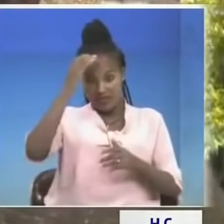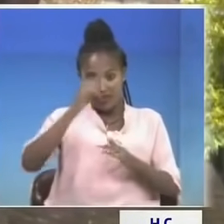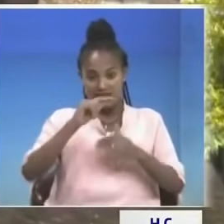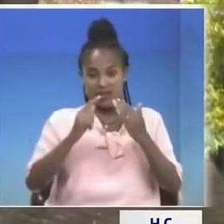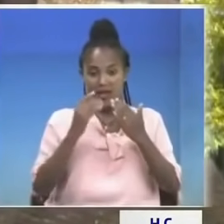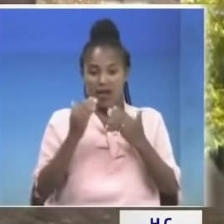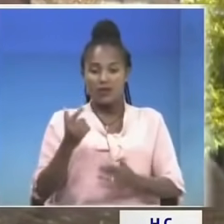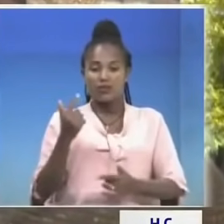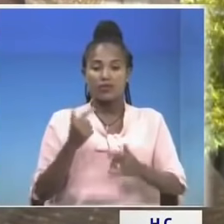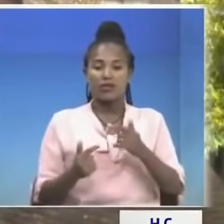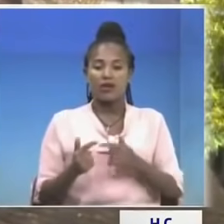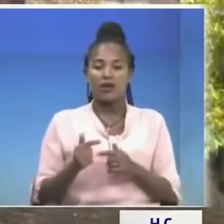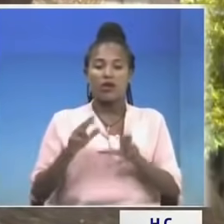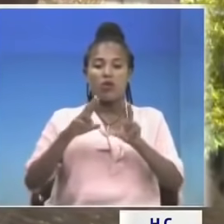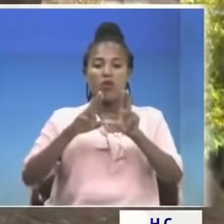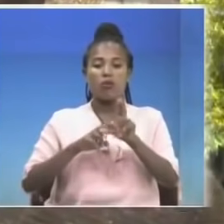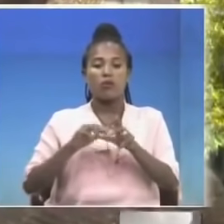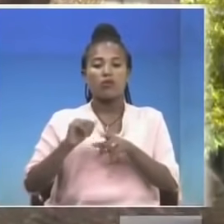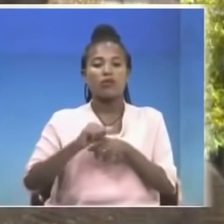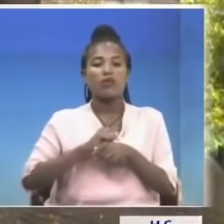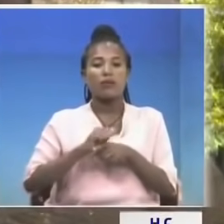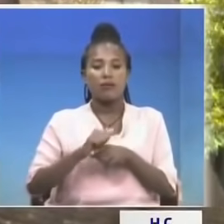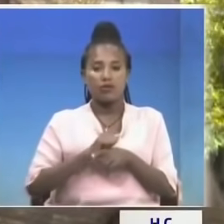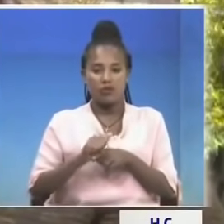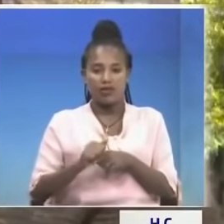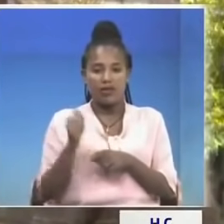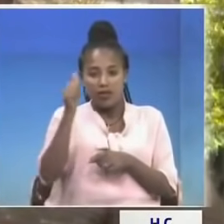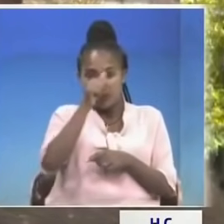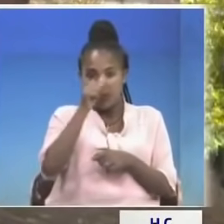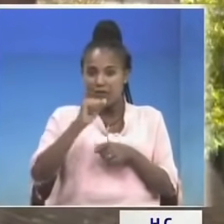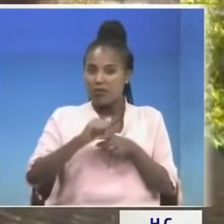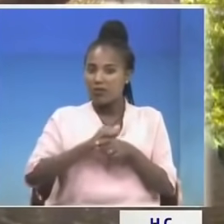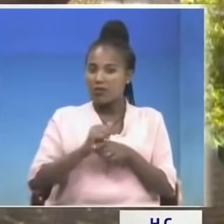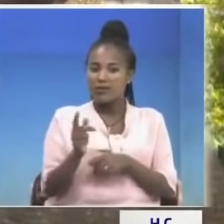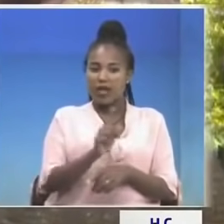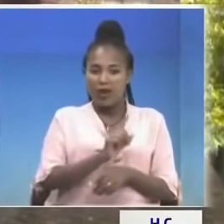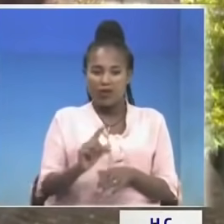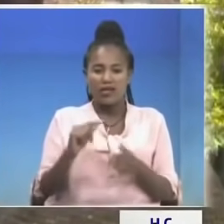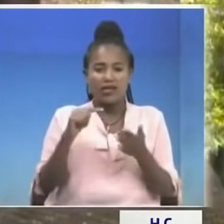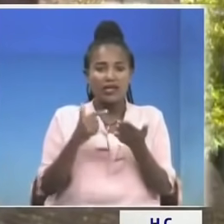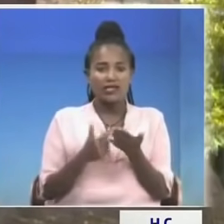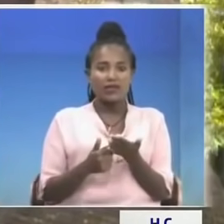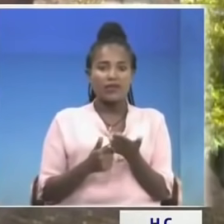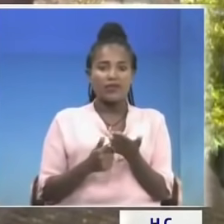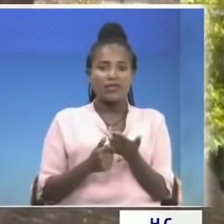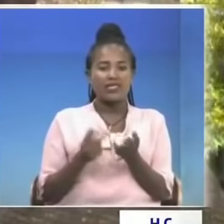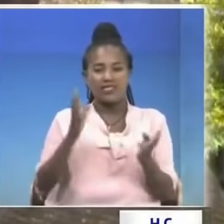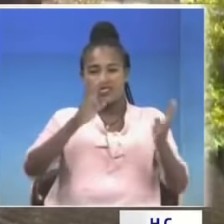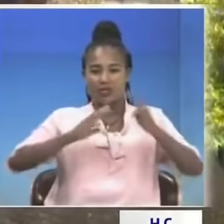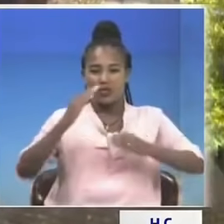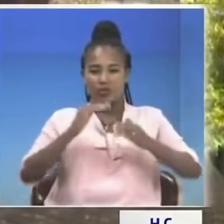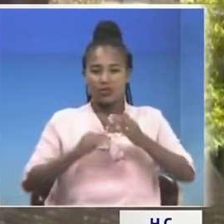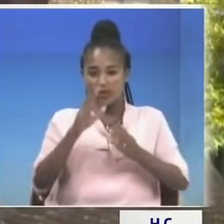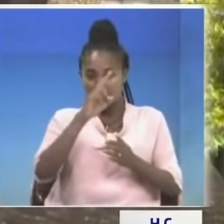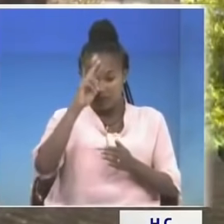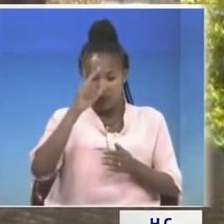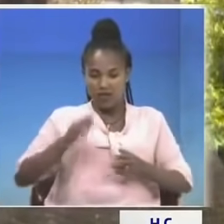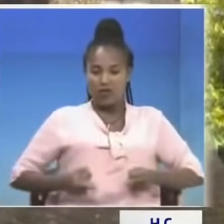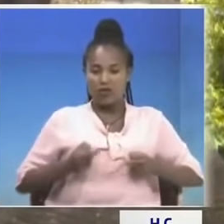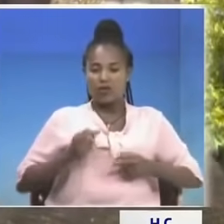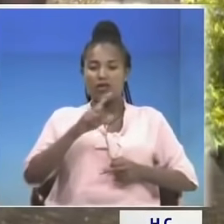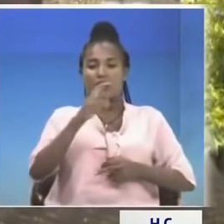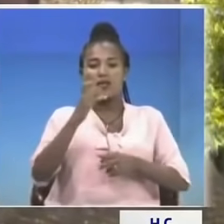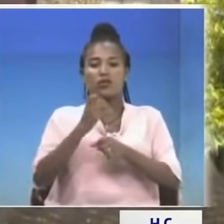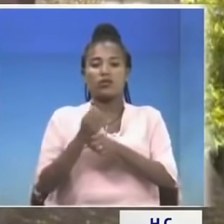አሁን ሲመጣ ወንበሩን ኤክሰርሳይዝ የሚያደርግበት ኢትዮጵያ የሚለማመድበት ሳይሆን ከዚህ አጣብቂኝ ውስጥ ምክንያቱም ይሄ ወጥ ጥያቄ ነው ይዞ